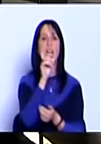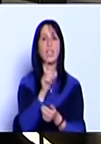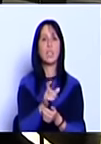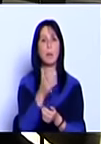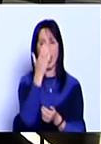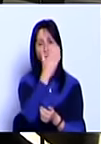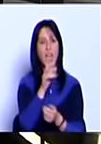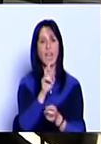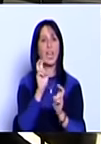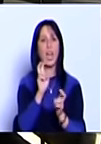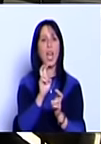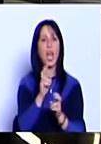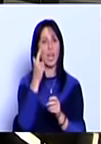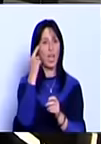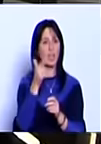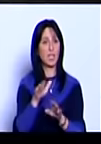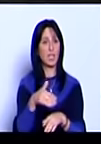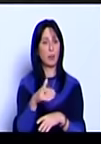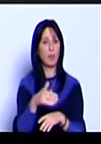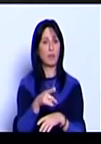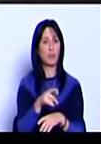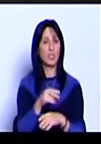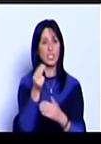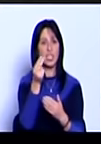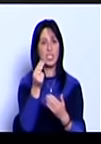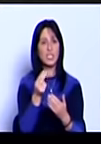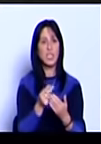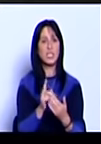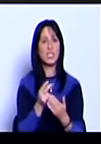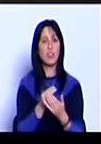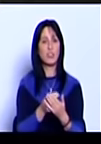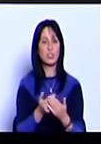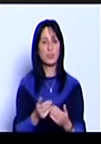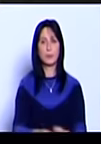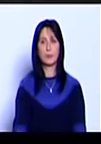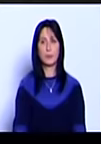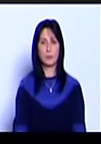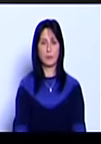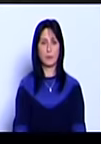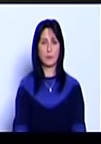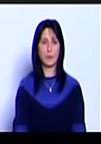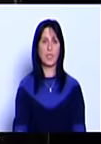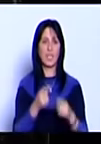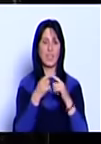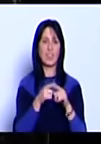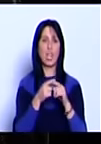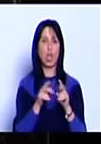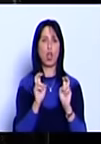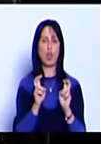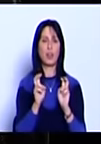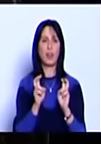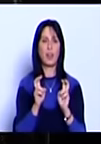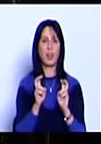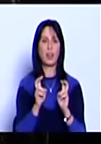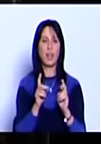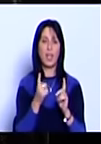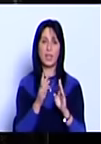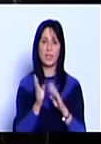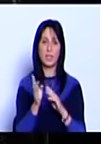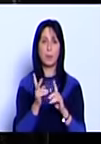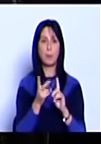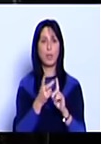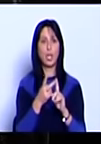ზერი, გამარტება არა, პრობლემებზე გადავიდეთ. მას კონტურ სიგნალს და ფსკერს ვერუპოვი. თეორიული მშელობა ცხადია ერთია,